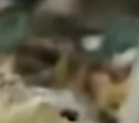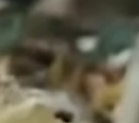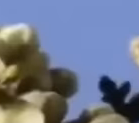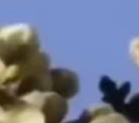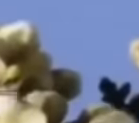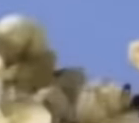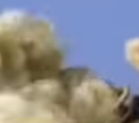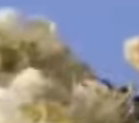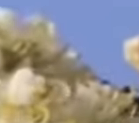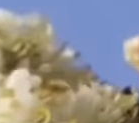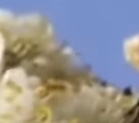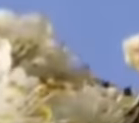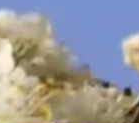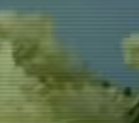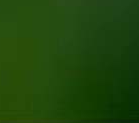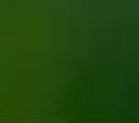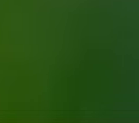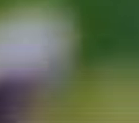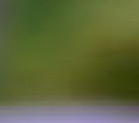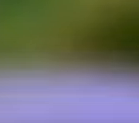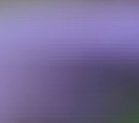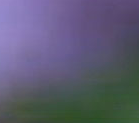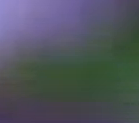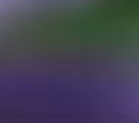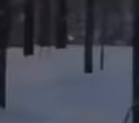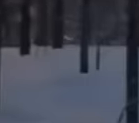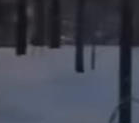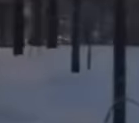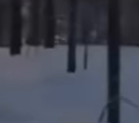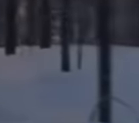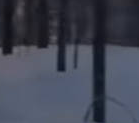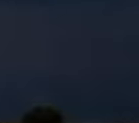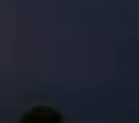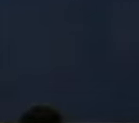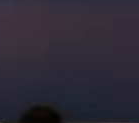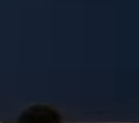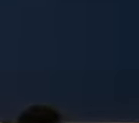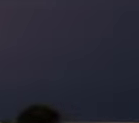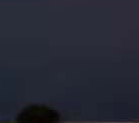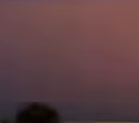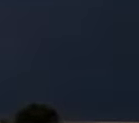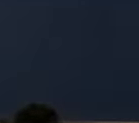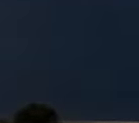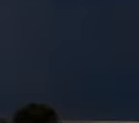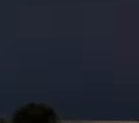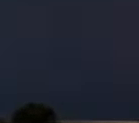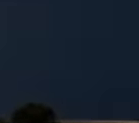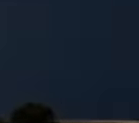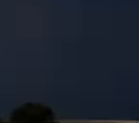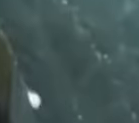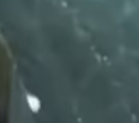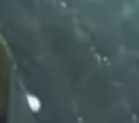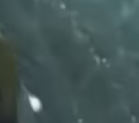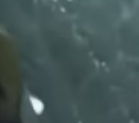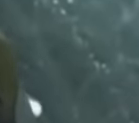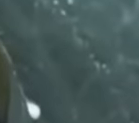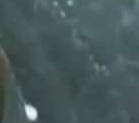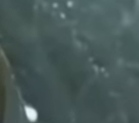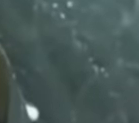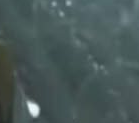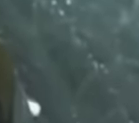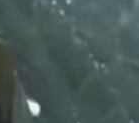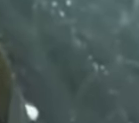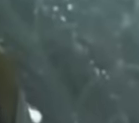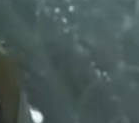Simo selitulu nilethelwa baka MTN Business. Noma simo selitulu sinjani, MTN Business ikhona ukusiza